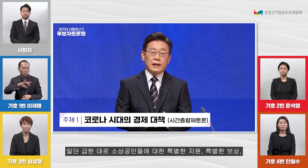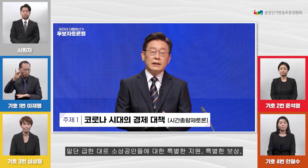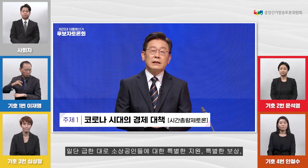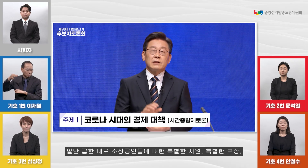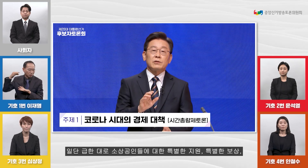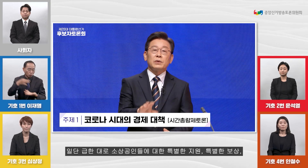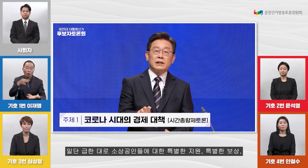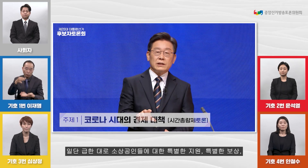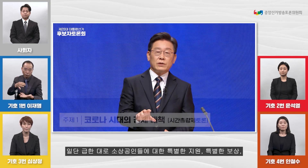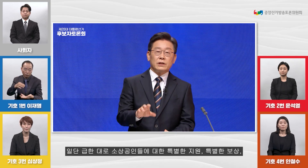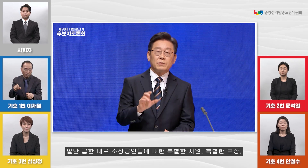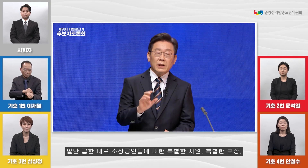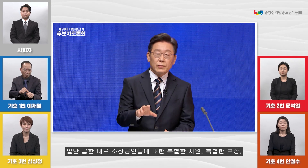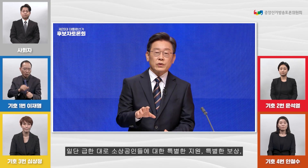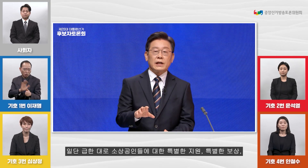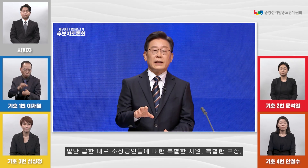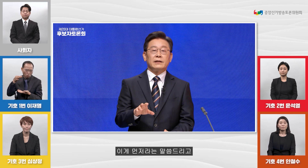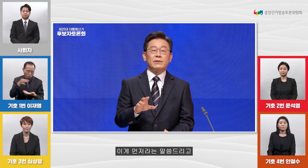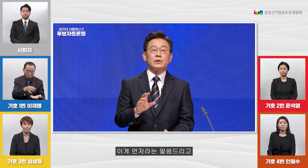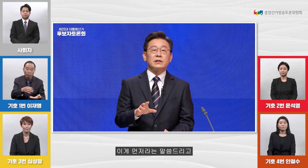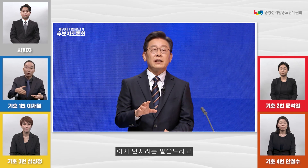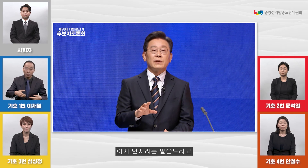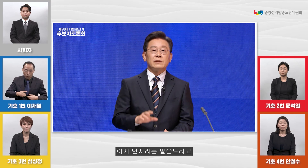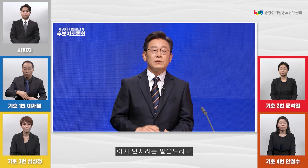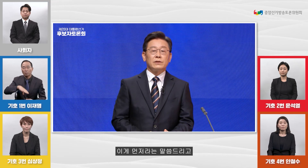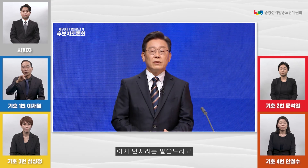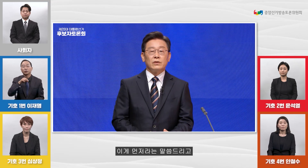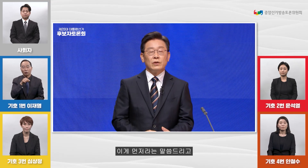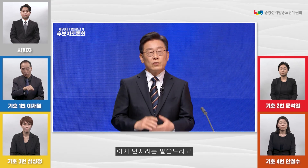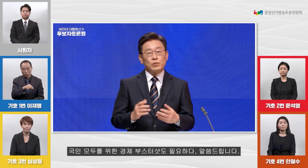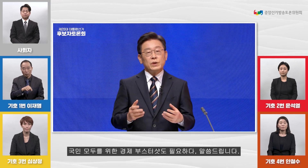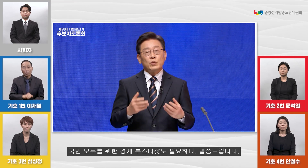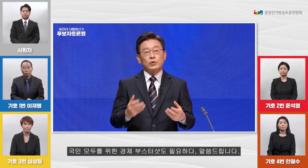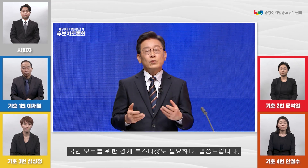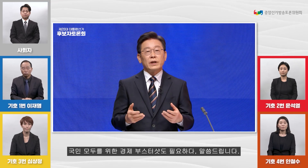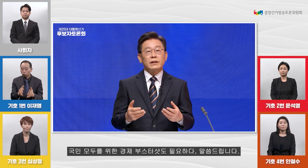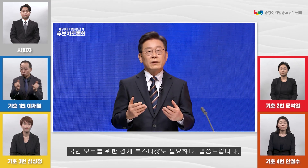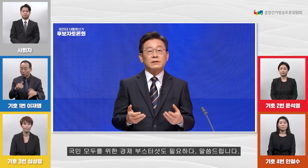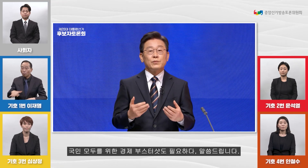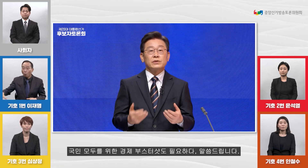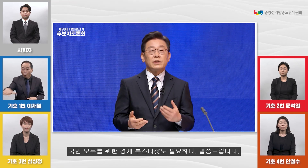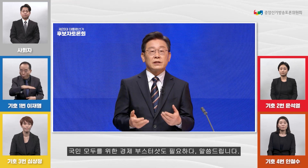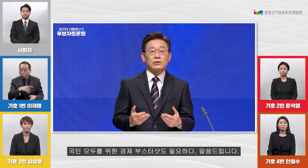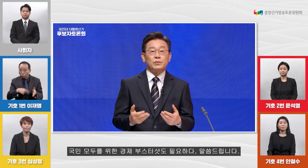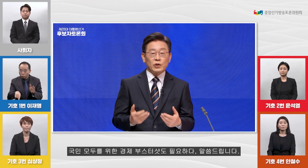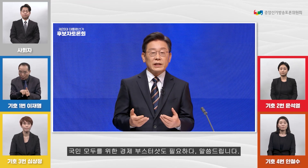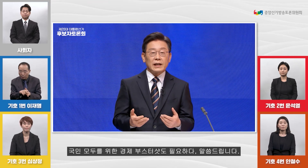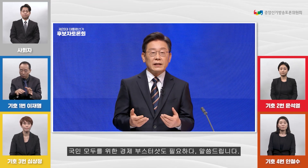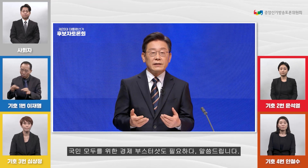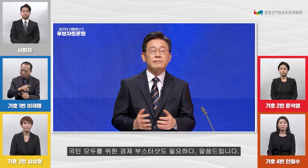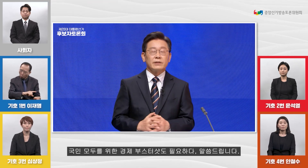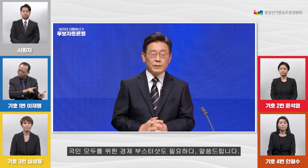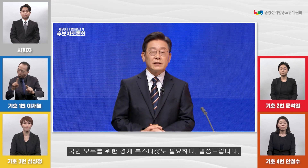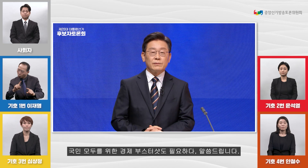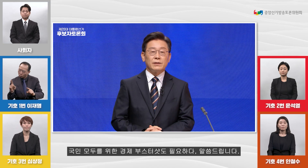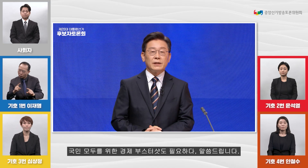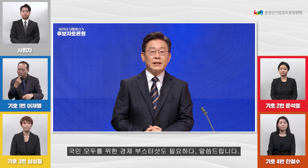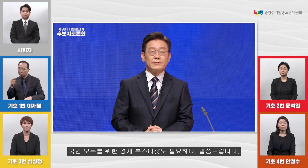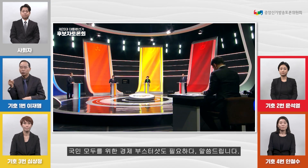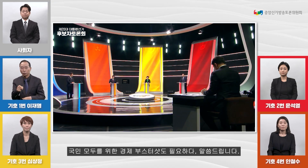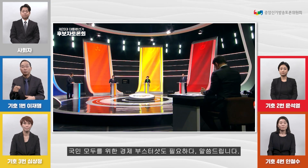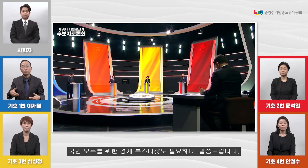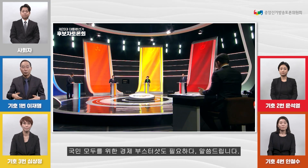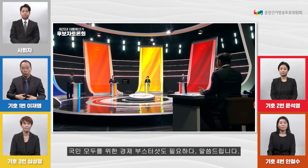소상공인들에 대한 특별한 지원, 특별한 보상, 이게 먼저라는 말씀드리고, 국민 모두를 위한 경제 부스터 샷도 필요하다